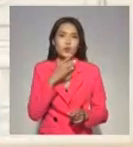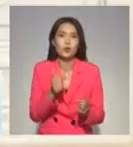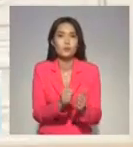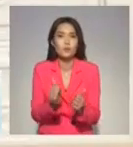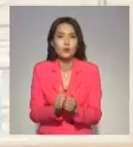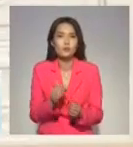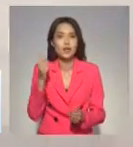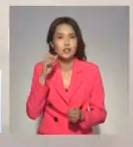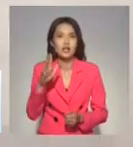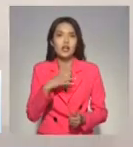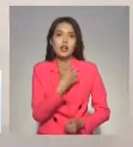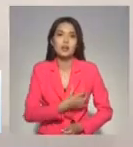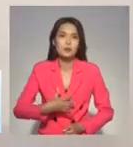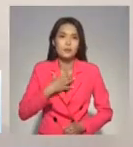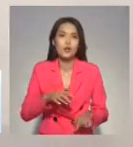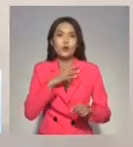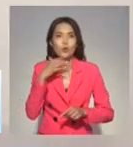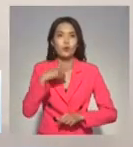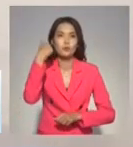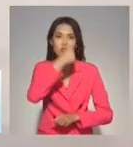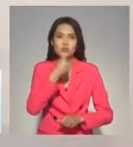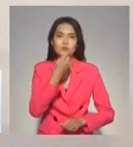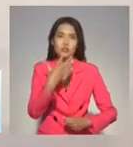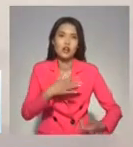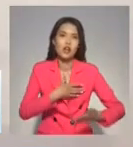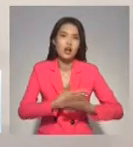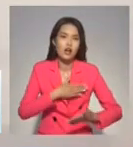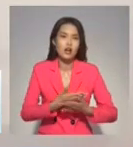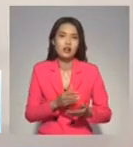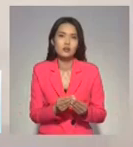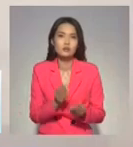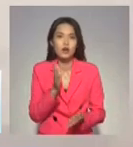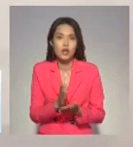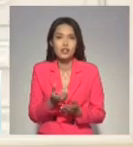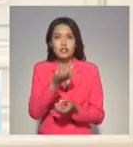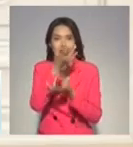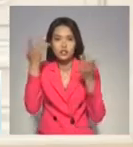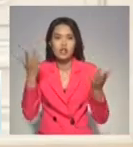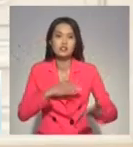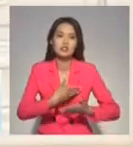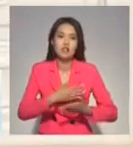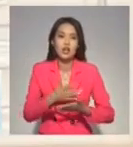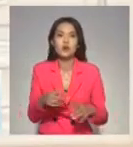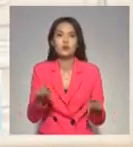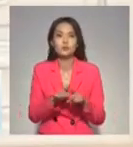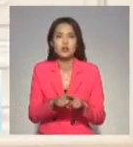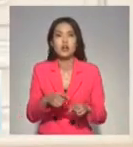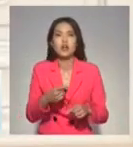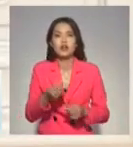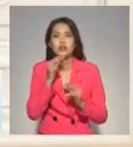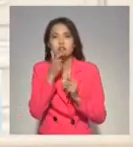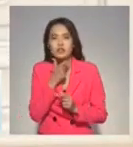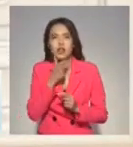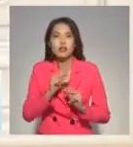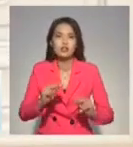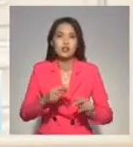ретінде танимыз. Өте маңызды әрі көп жылдан бері жақсы қарым-қатынас жасап келеміз. Бізді тығыз қарым-қатынастарымыз ғана емес, ашықтық пен тәртіп